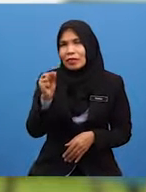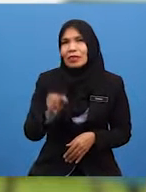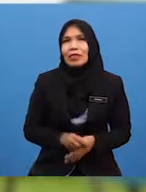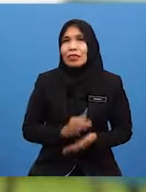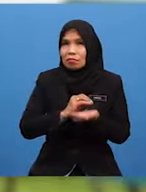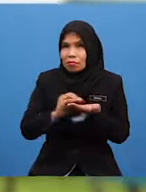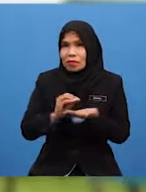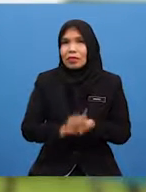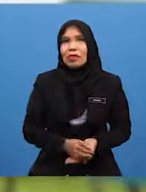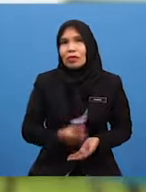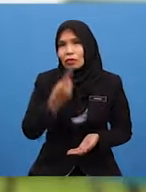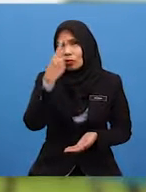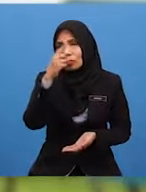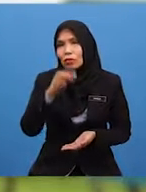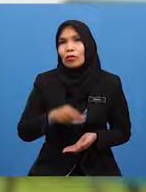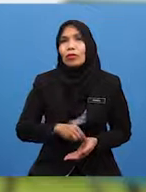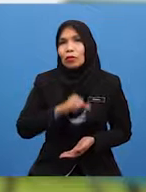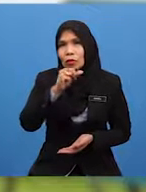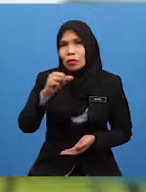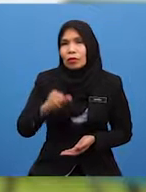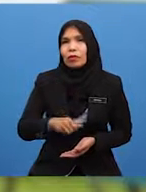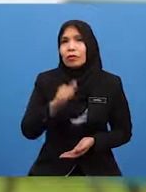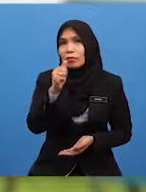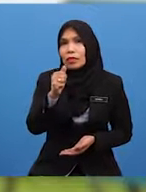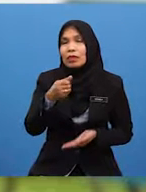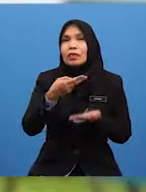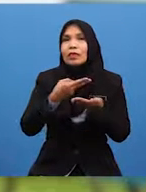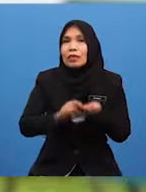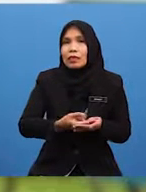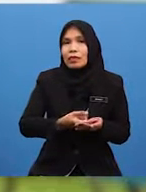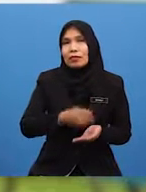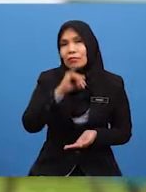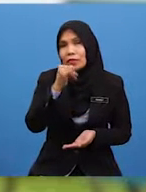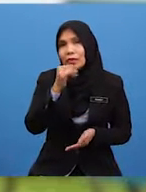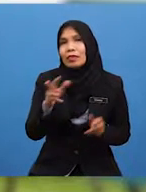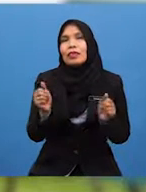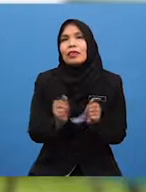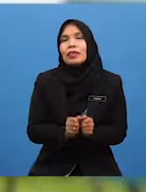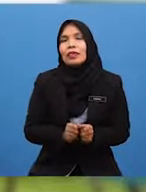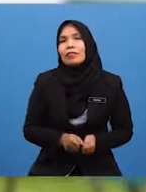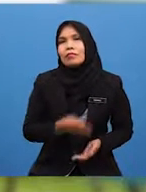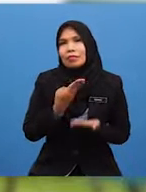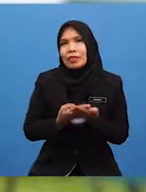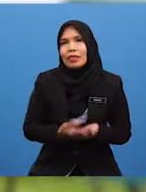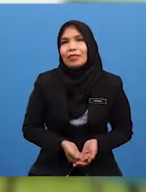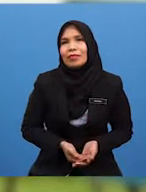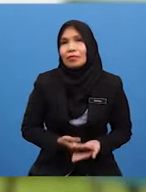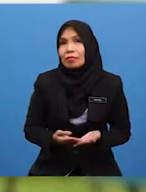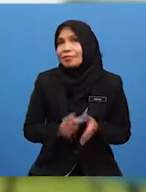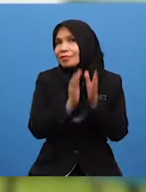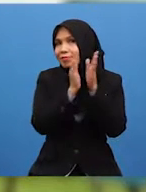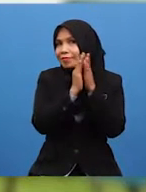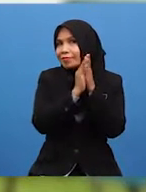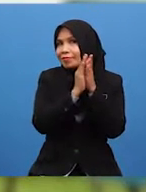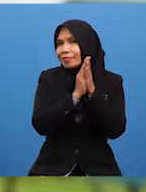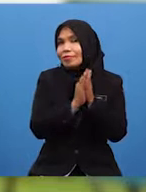untuk huruf A hingga J dengan baik. Beri tepukan untuk diri kamu sendiri.